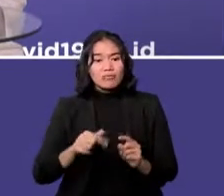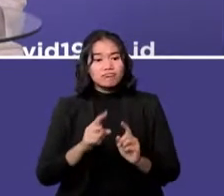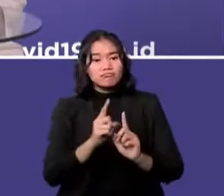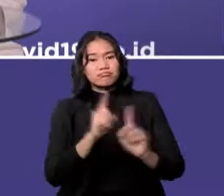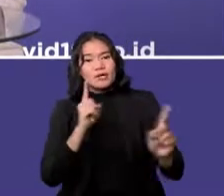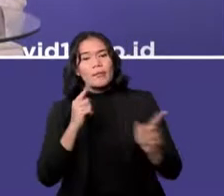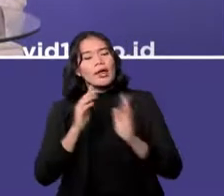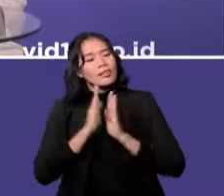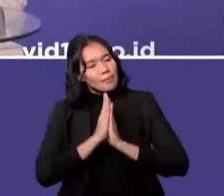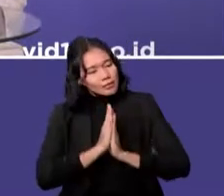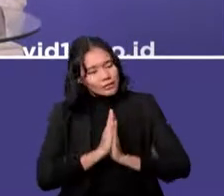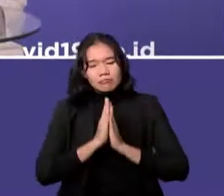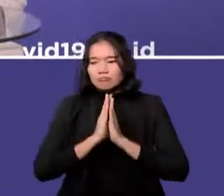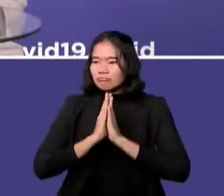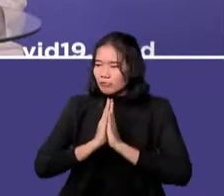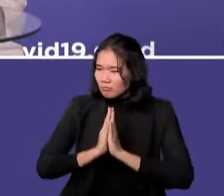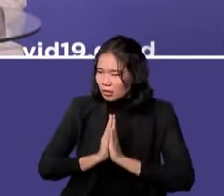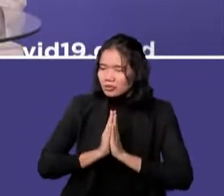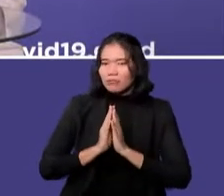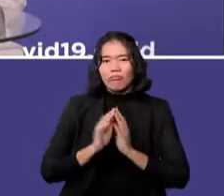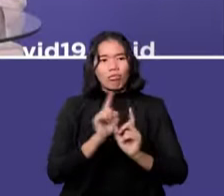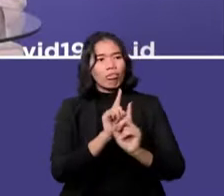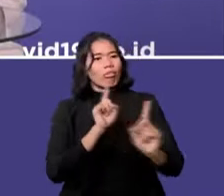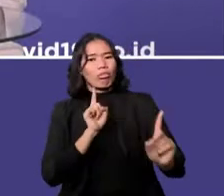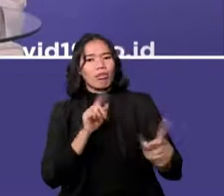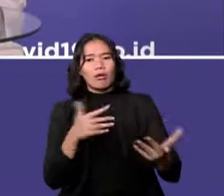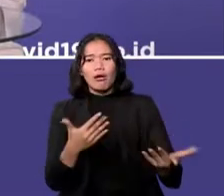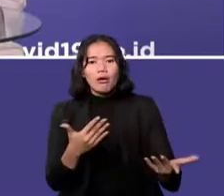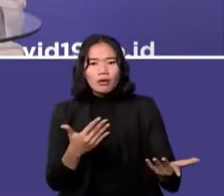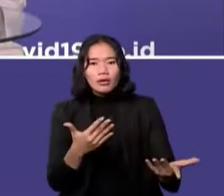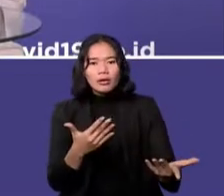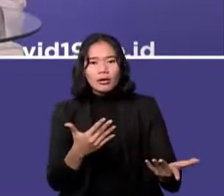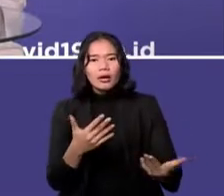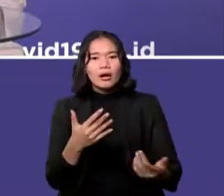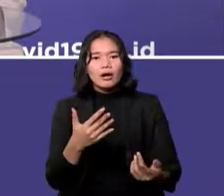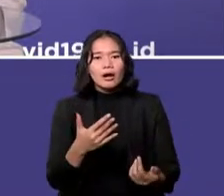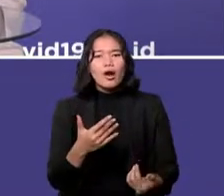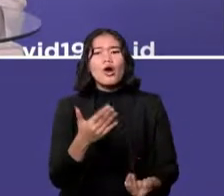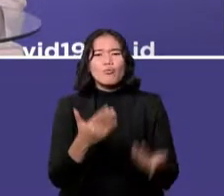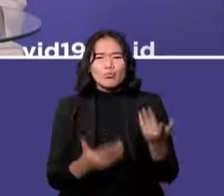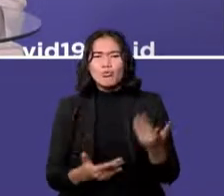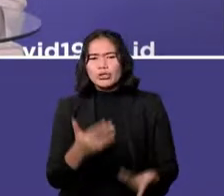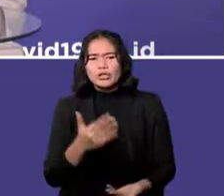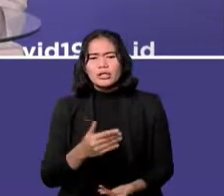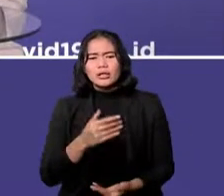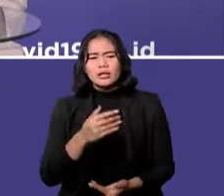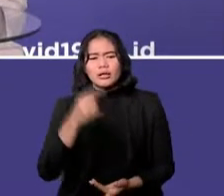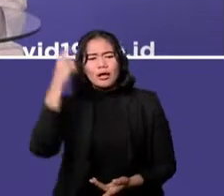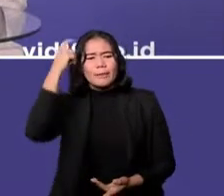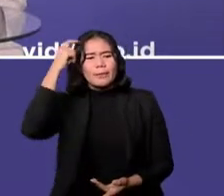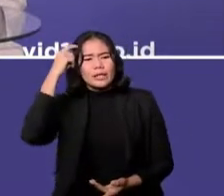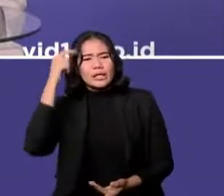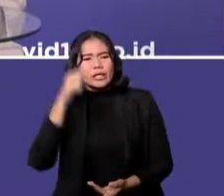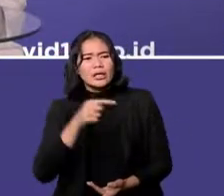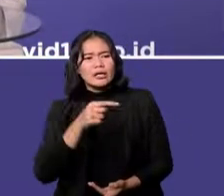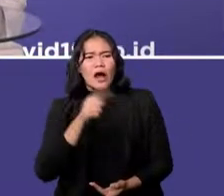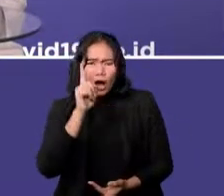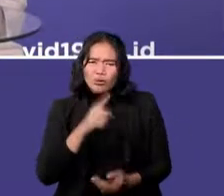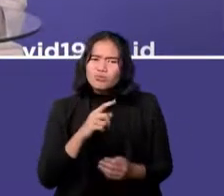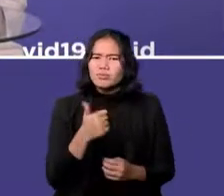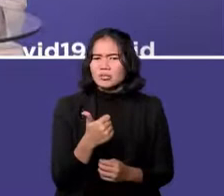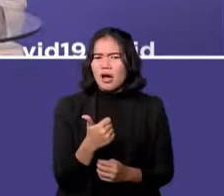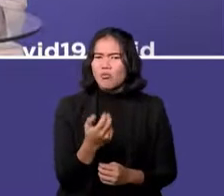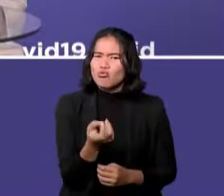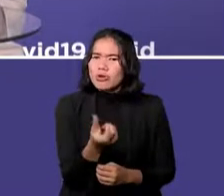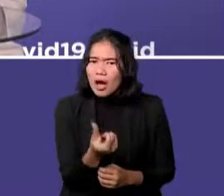namaste, namaste, jarak jauh, ya. Nah, itu walaupun dianggap sesuatu yang harus bisa dong,